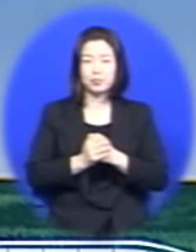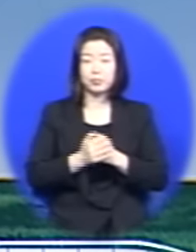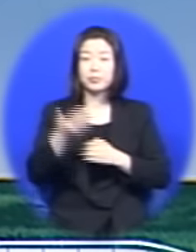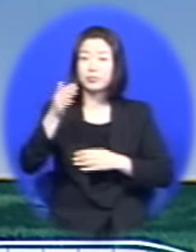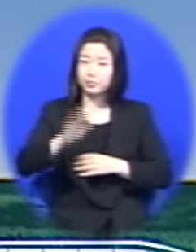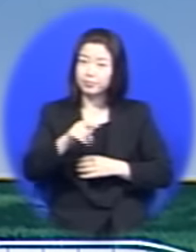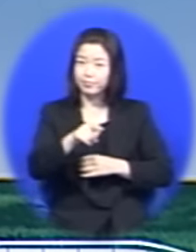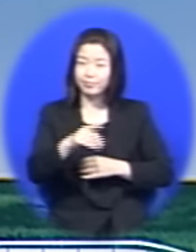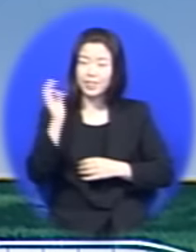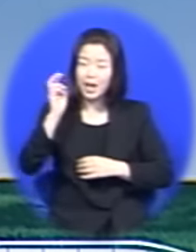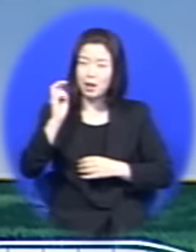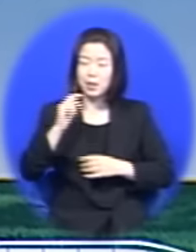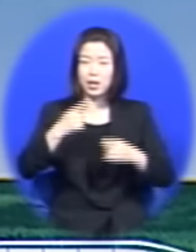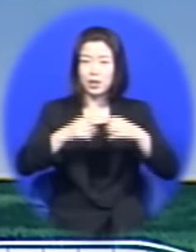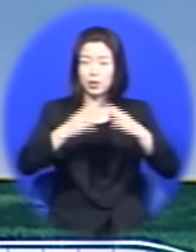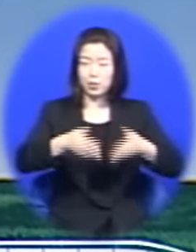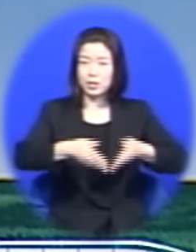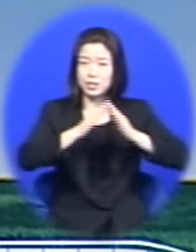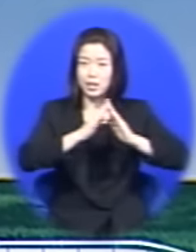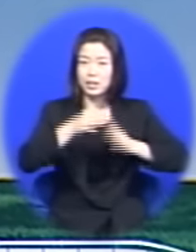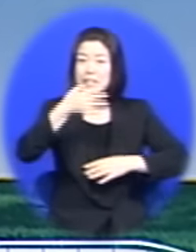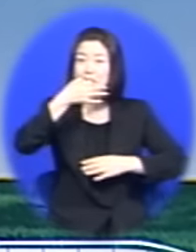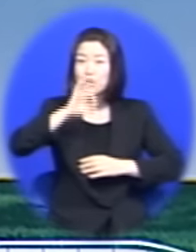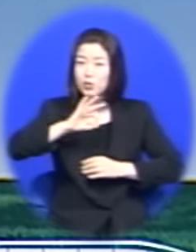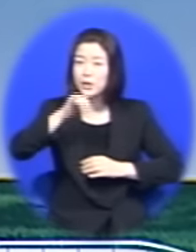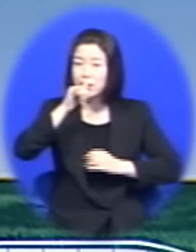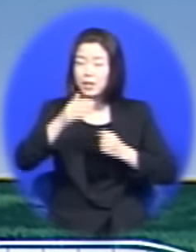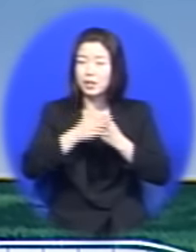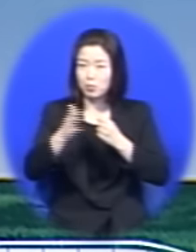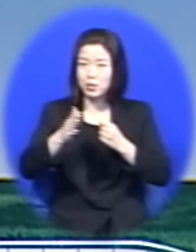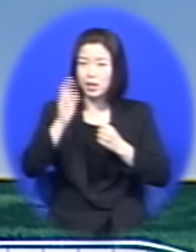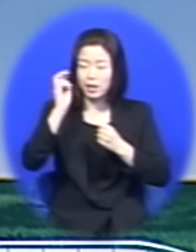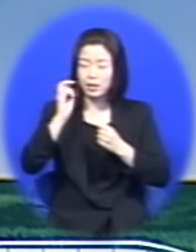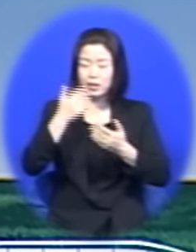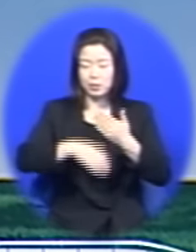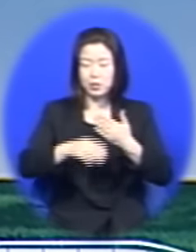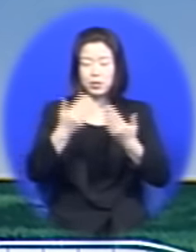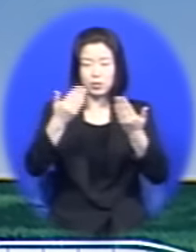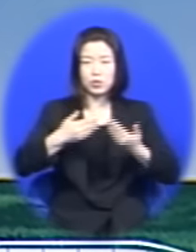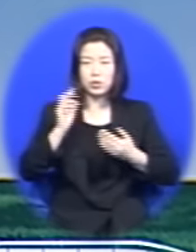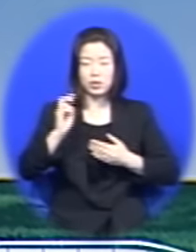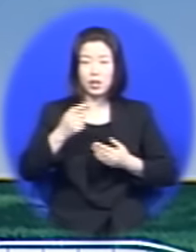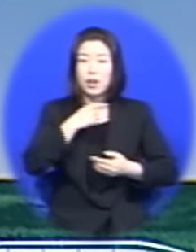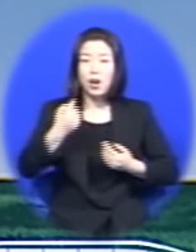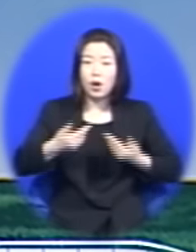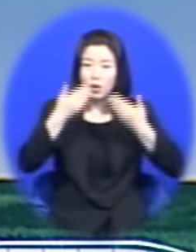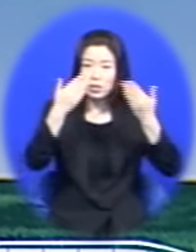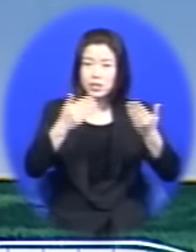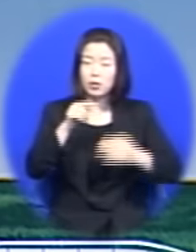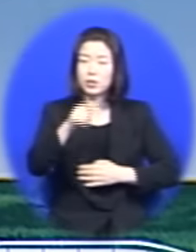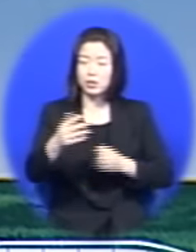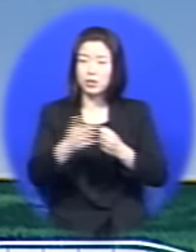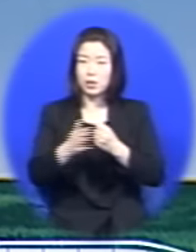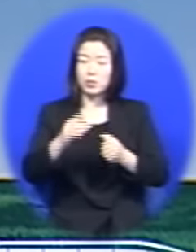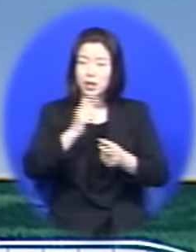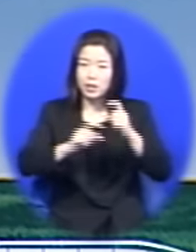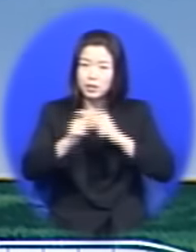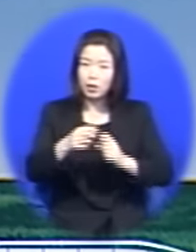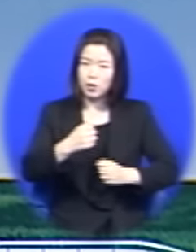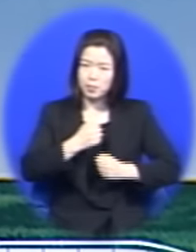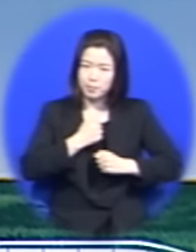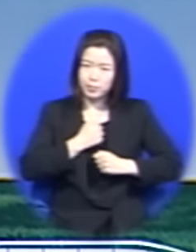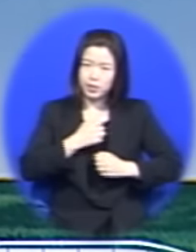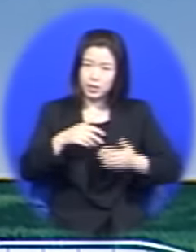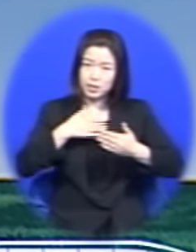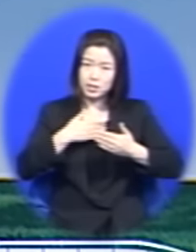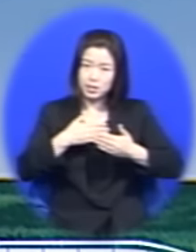그건 아마 우리가 교회를 세우는데 유익하기 때문이라고 생각해요. 헌신하고 그것 때문에 우리가 더 긴장하고 주님만